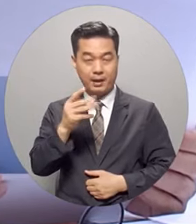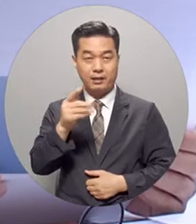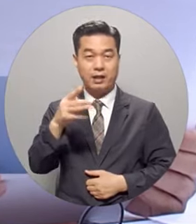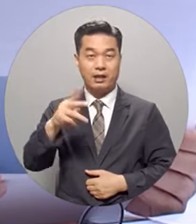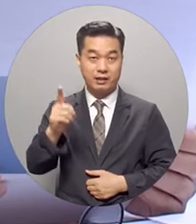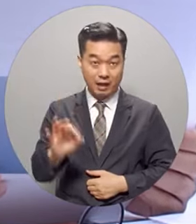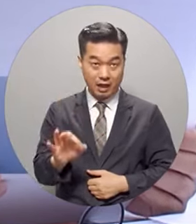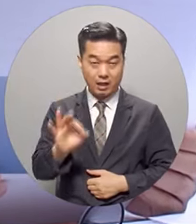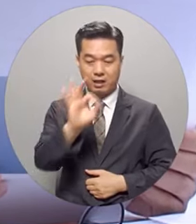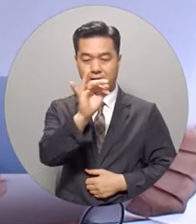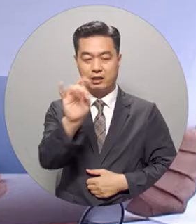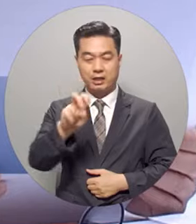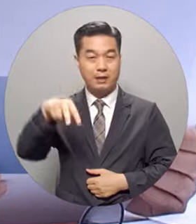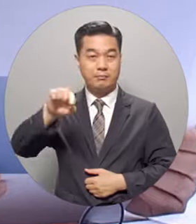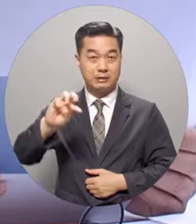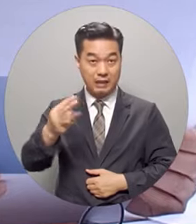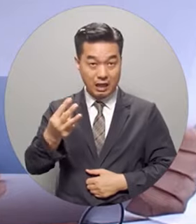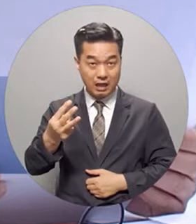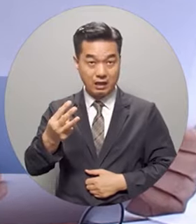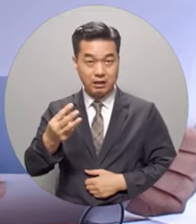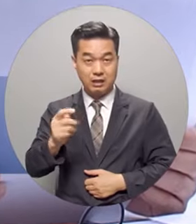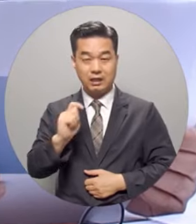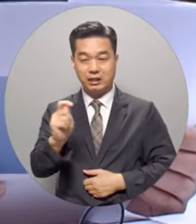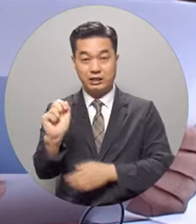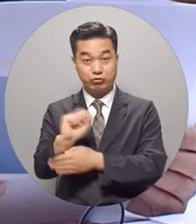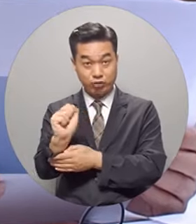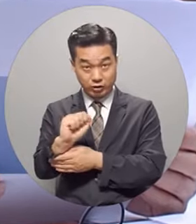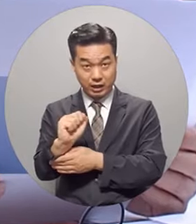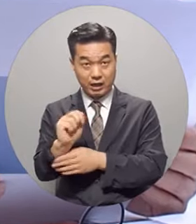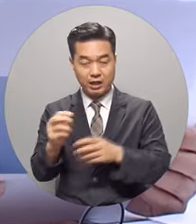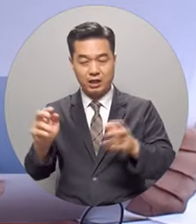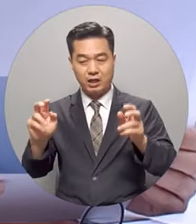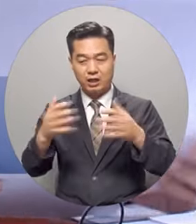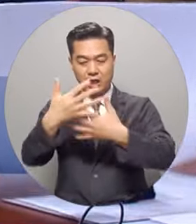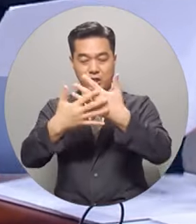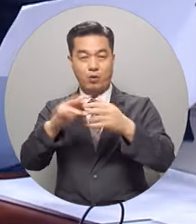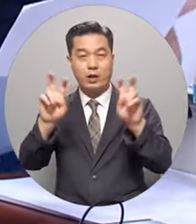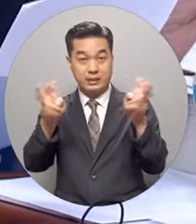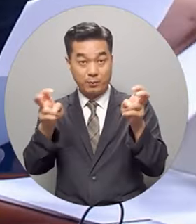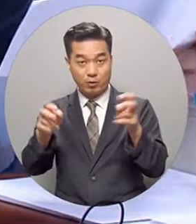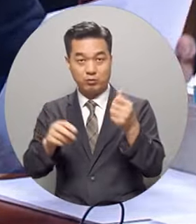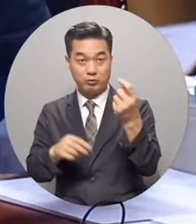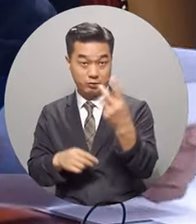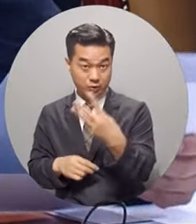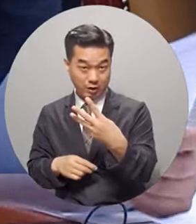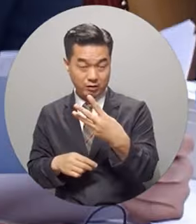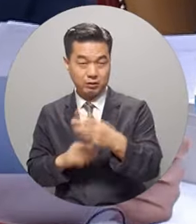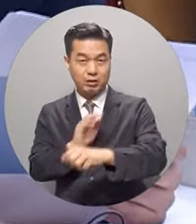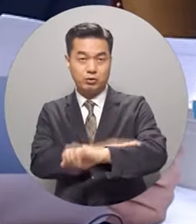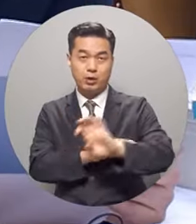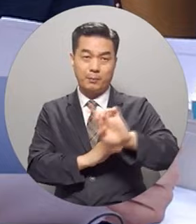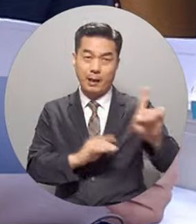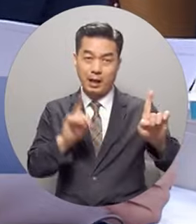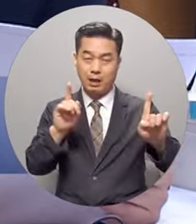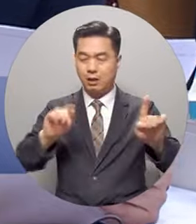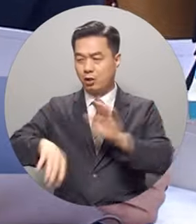택시 운전사가 좌파라는 데 그 생각을 그대로 갖고 계십니까? 좌파는 나쁘고